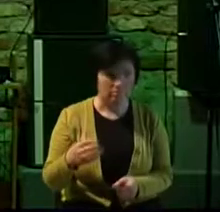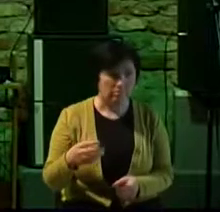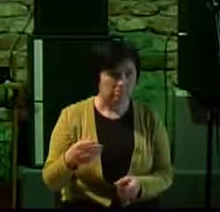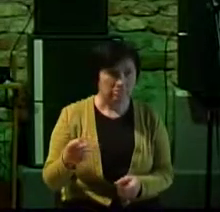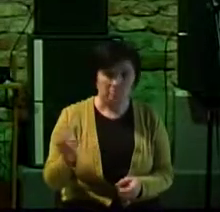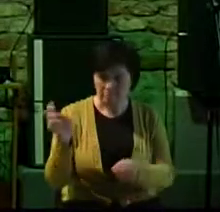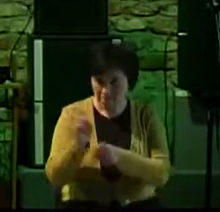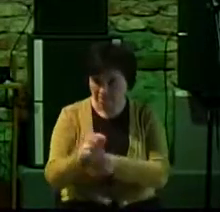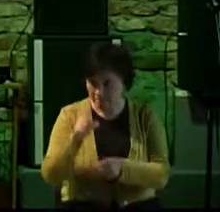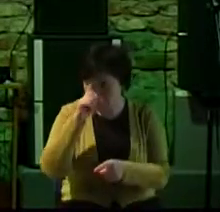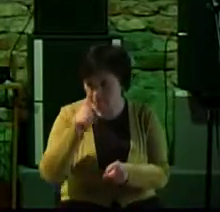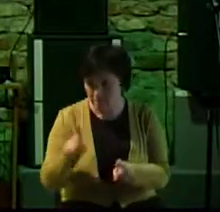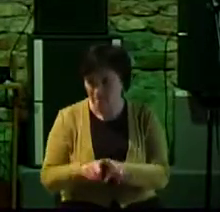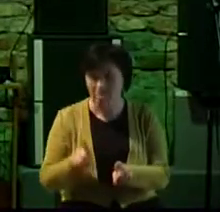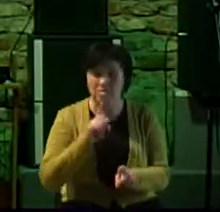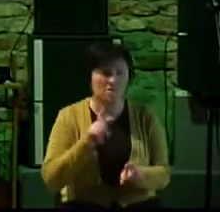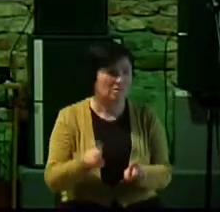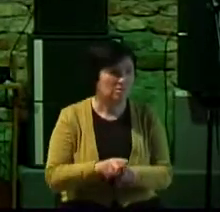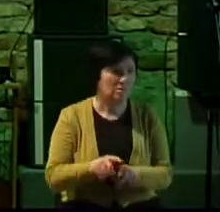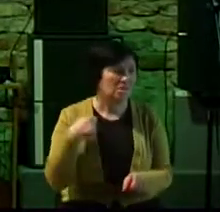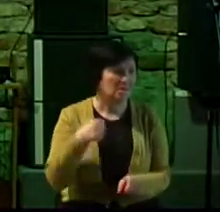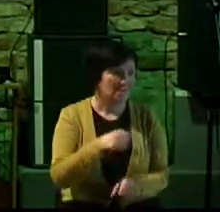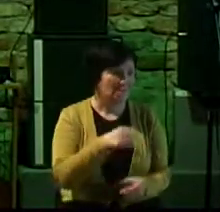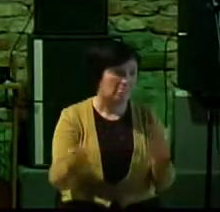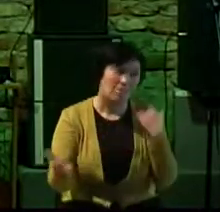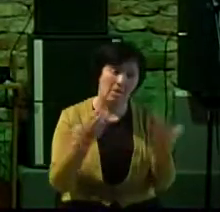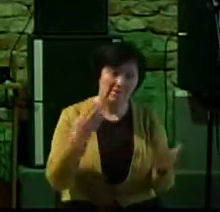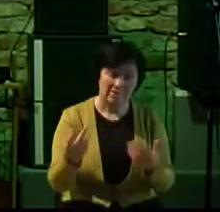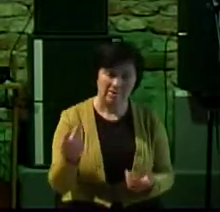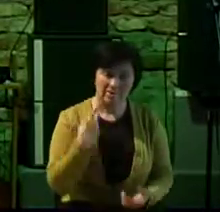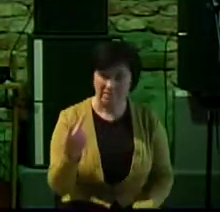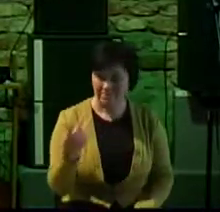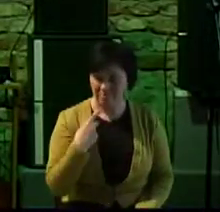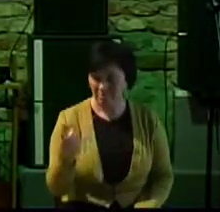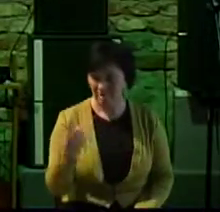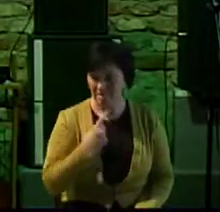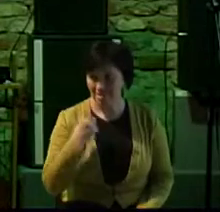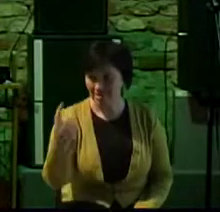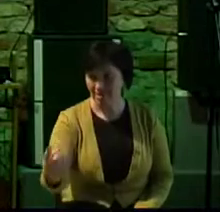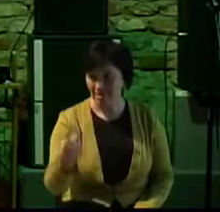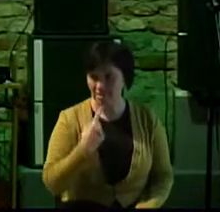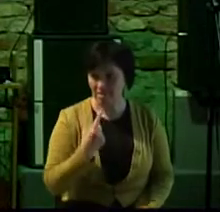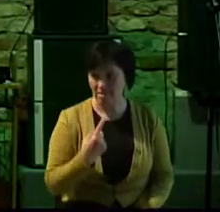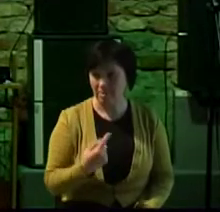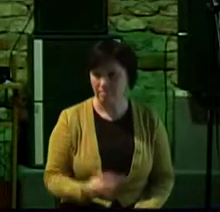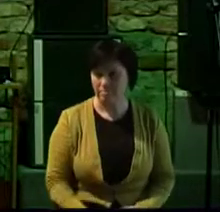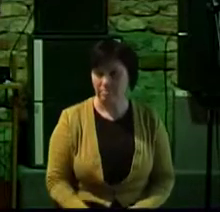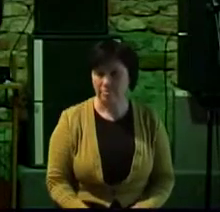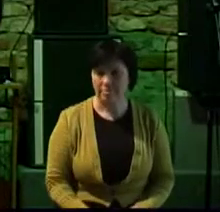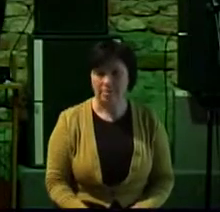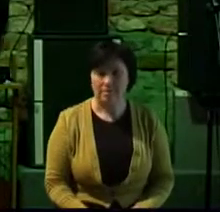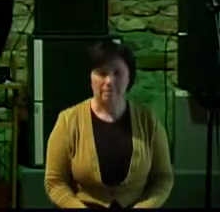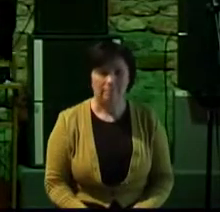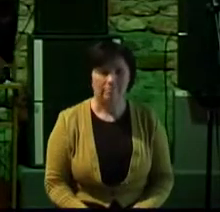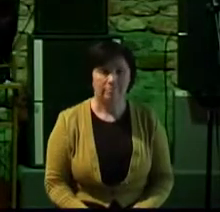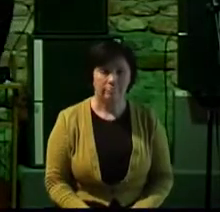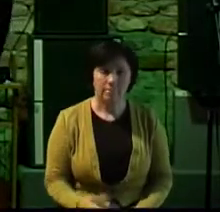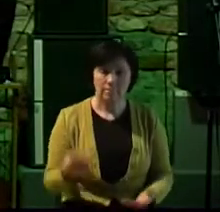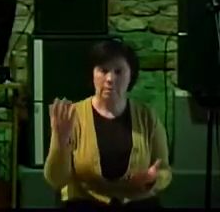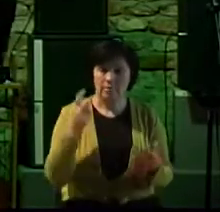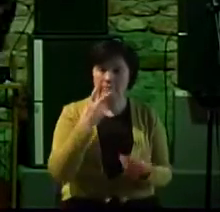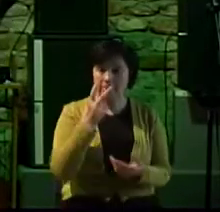этому брату, подойди к этой сестре и поговори с ним один на один. И Писание